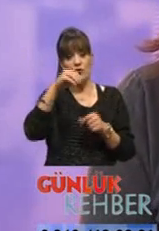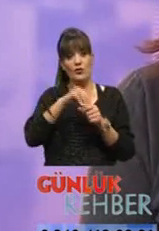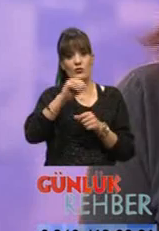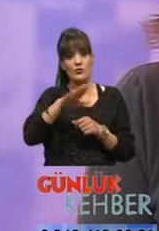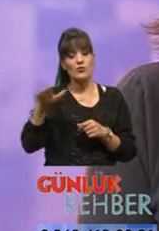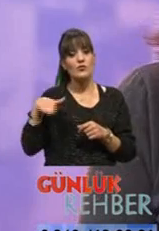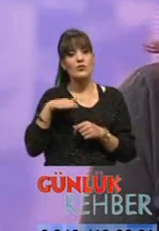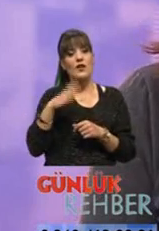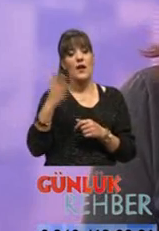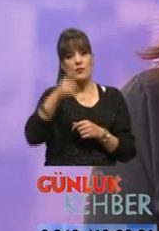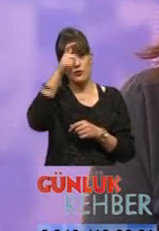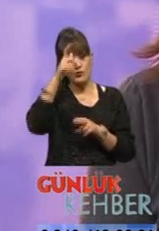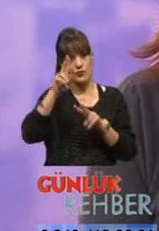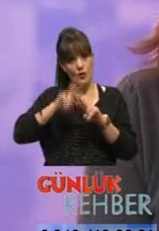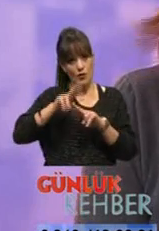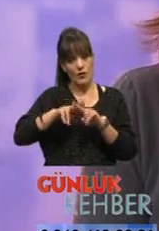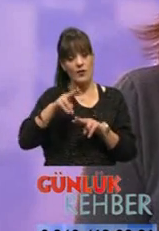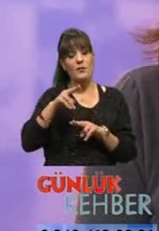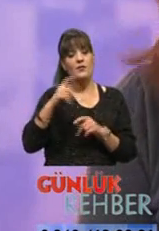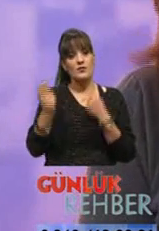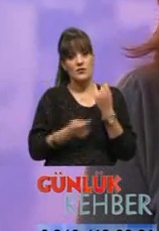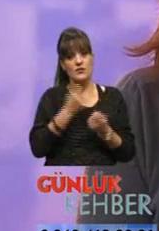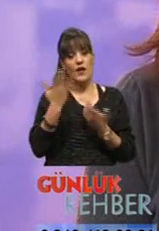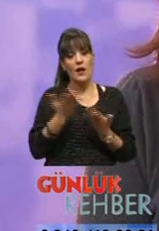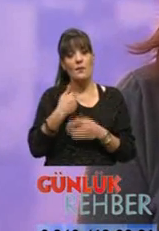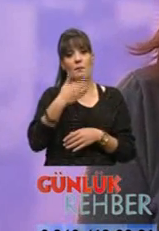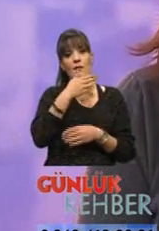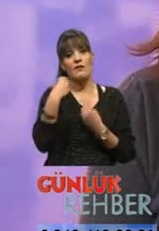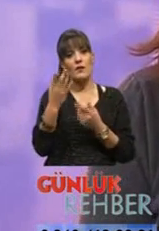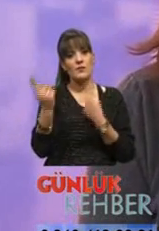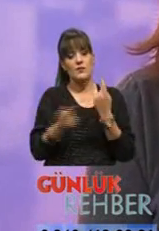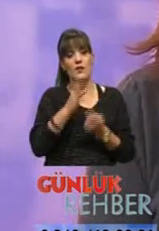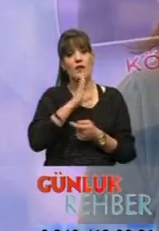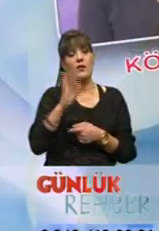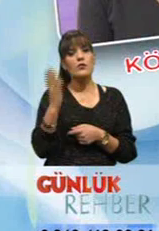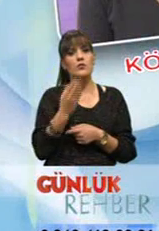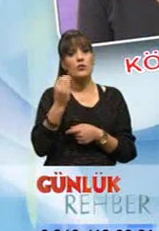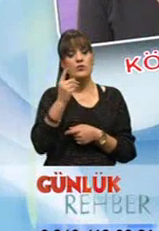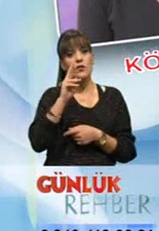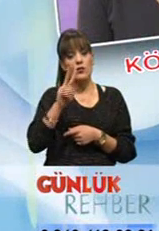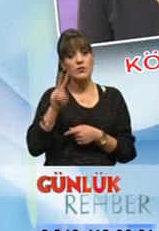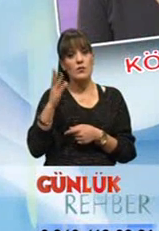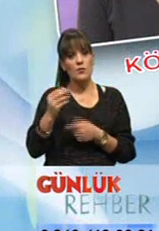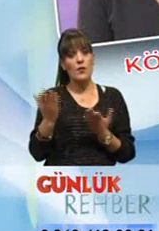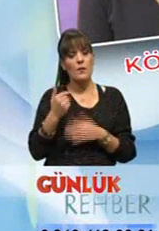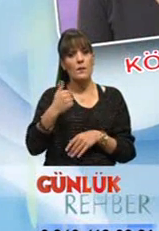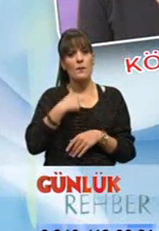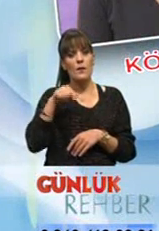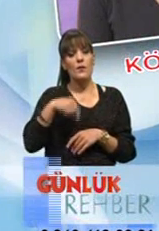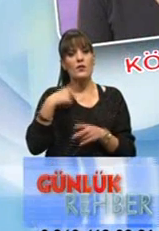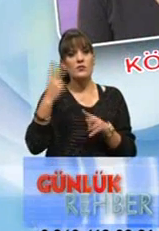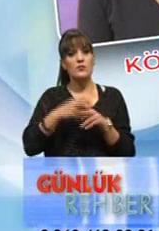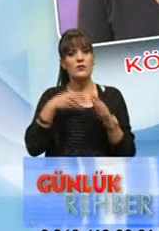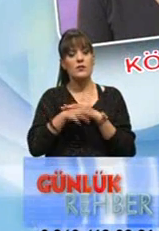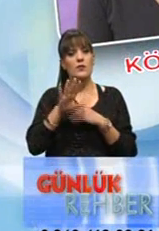Türkiye'li çocuklara hem Türkçe öğretmeye çalışıyoruz hem de bilgilendirmeye. Harika, çok güzel gözlemleriniz olmuş ama ben böyle paldır